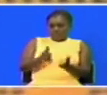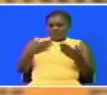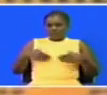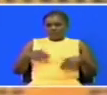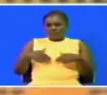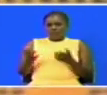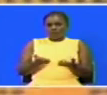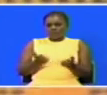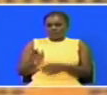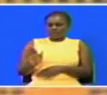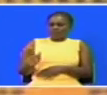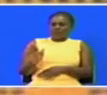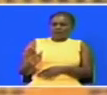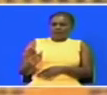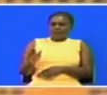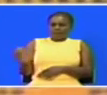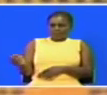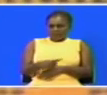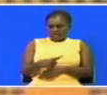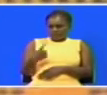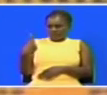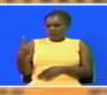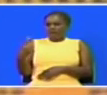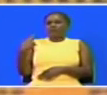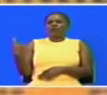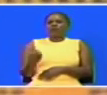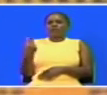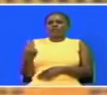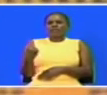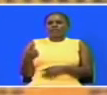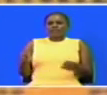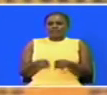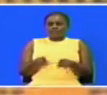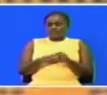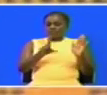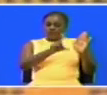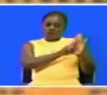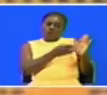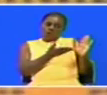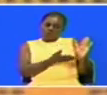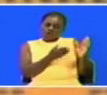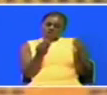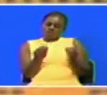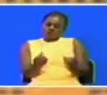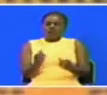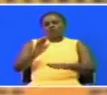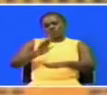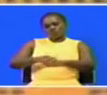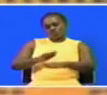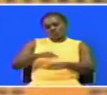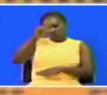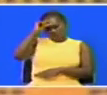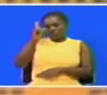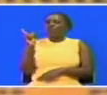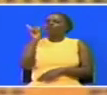wanaofanya biashara nayo katika muda wa mwezi mmoja pekee. Kulingana na Raila, sheria hiyo itakuwa suluhisho mwafaka kwa serikali